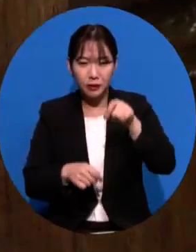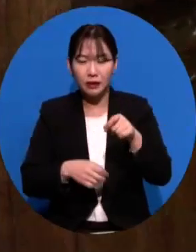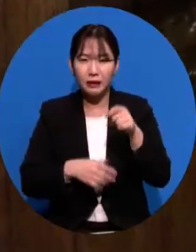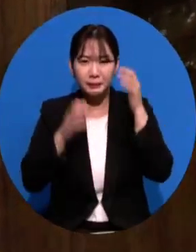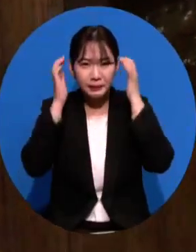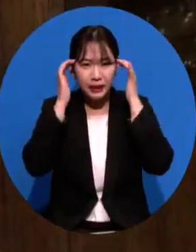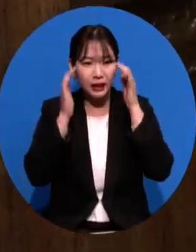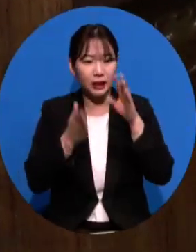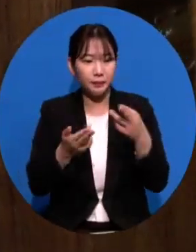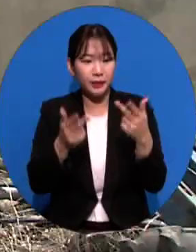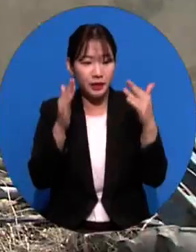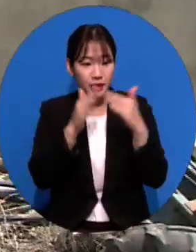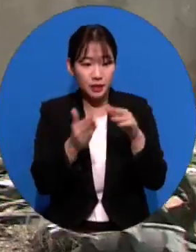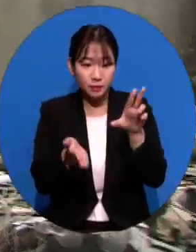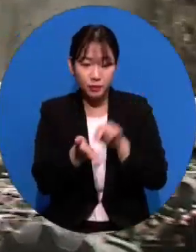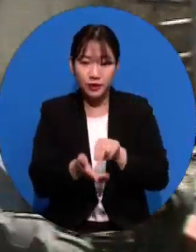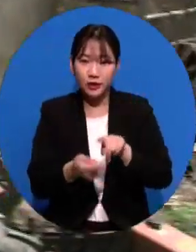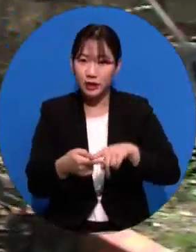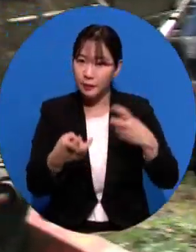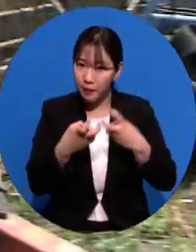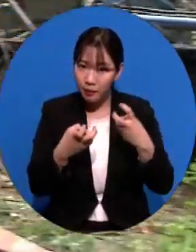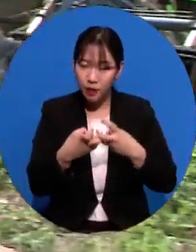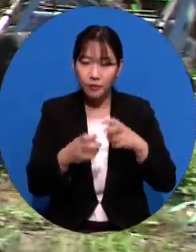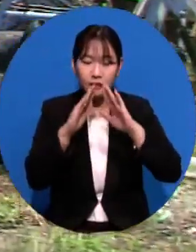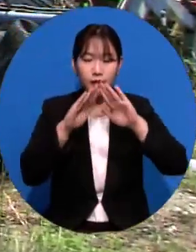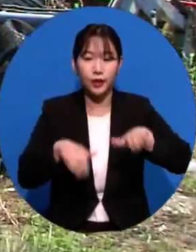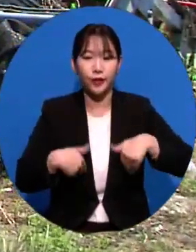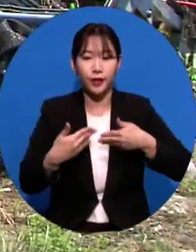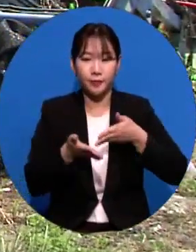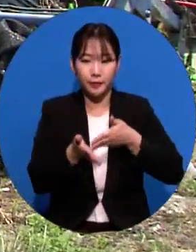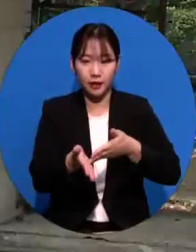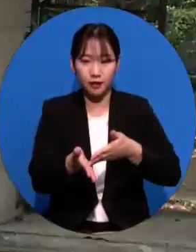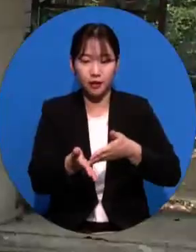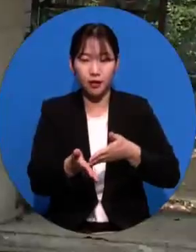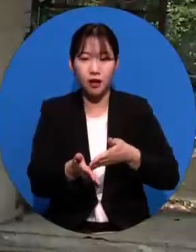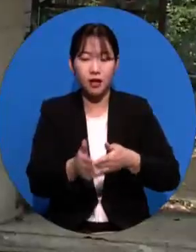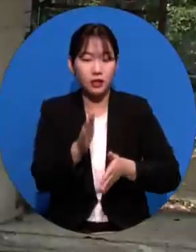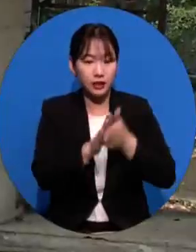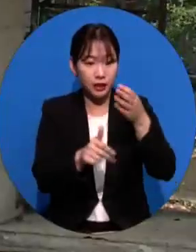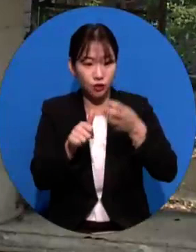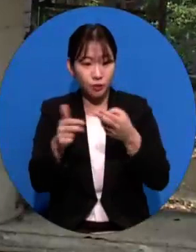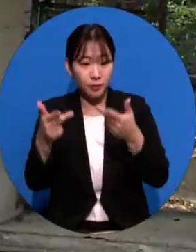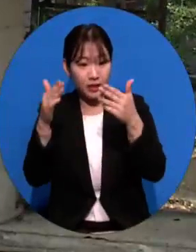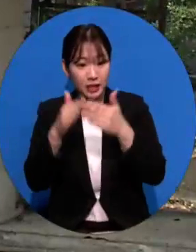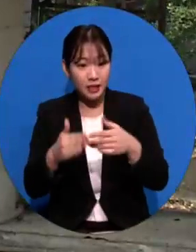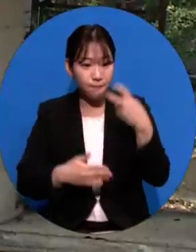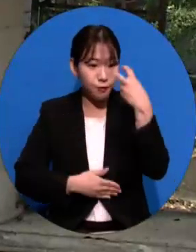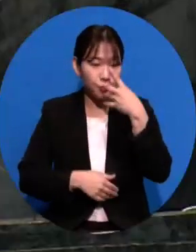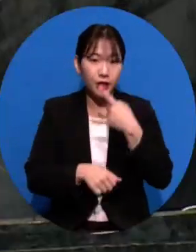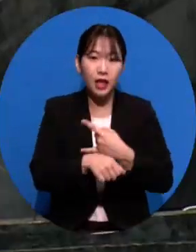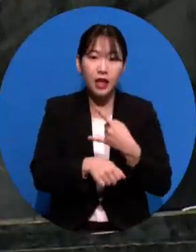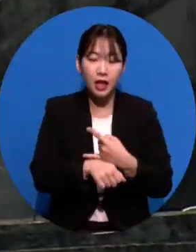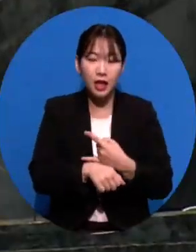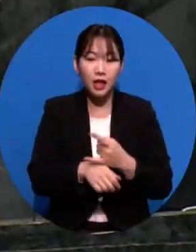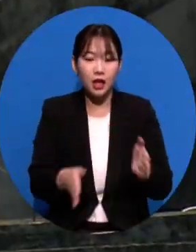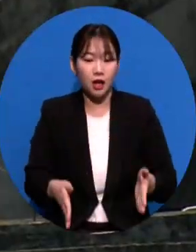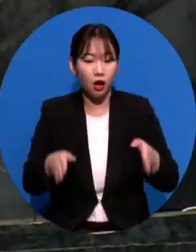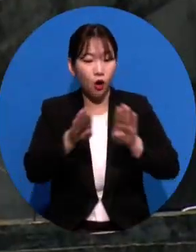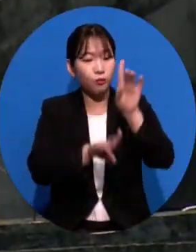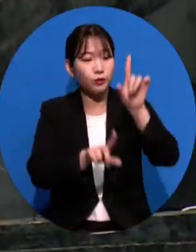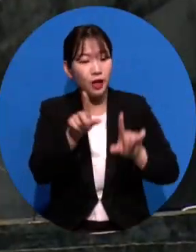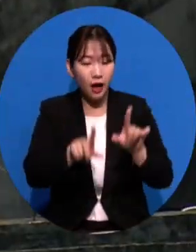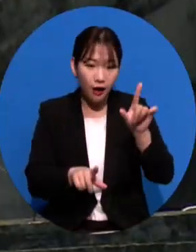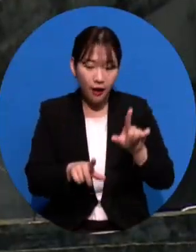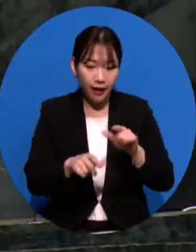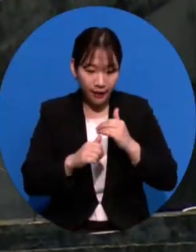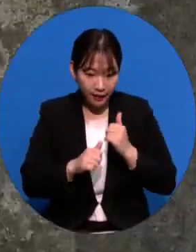빈집 문제에 대한 해법을 전라남도가 제시했습니다 실금 * 빈집 실태를 조사 해 건물 상태 별로